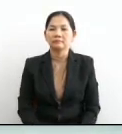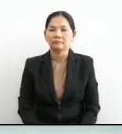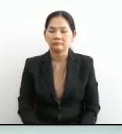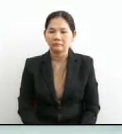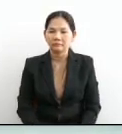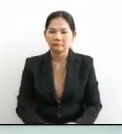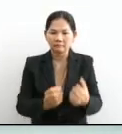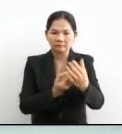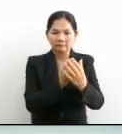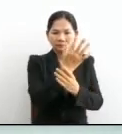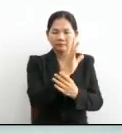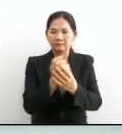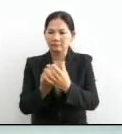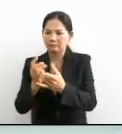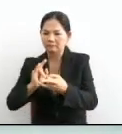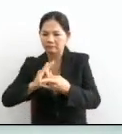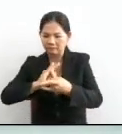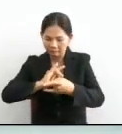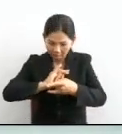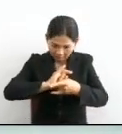đầm nắm đầm lấu mì